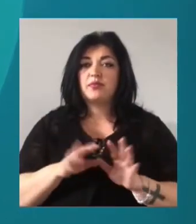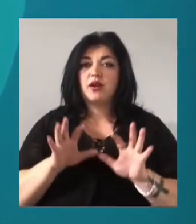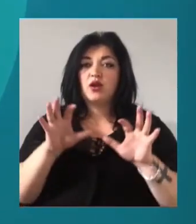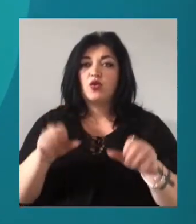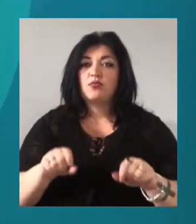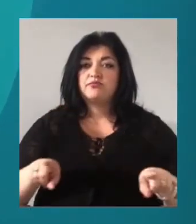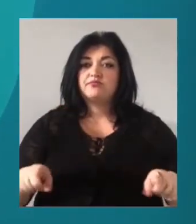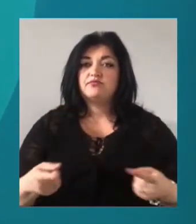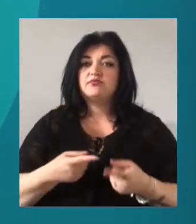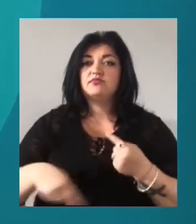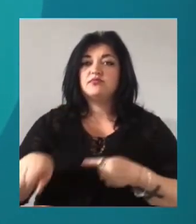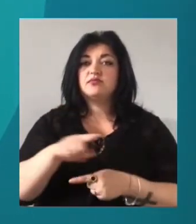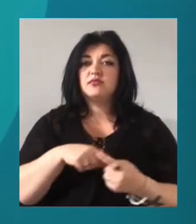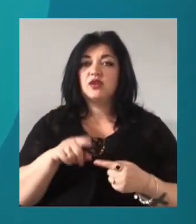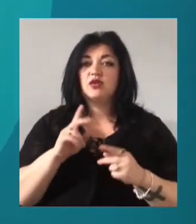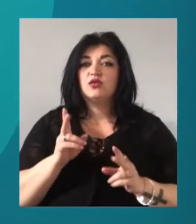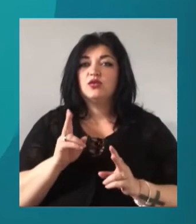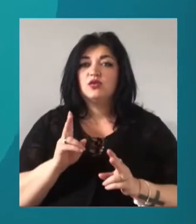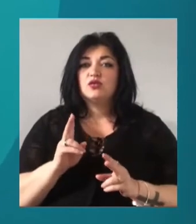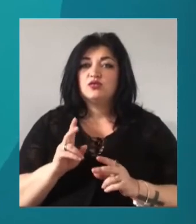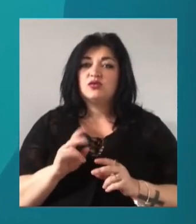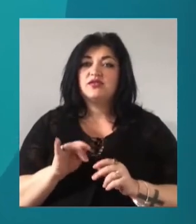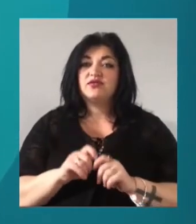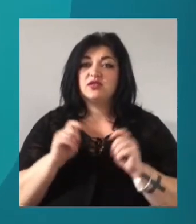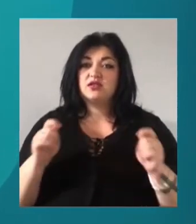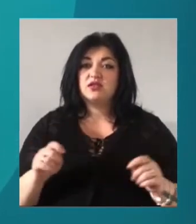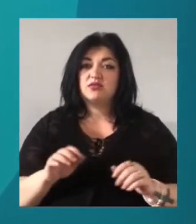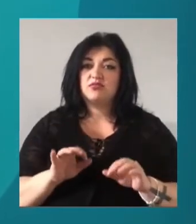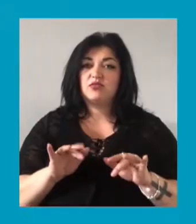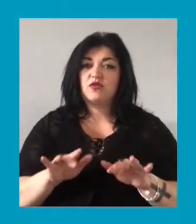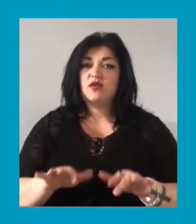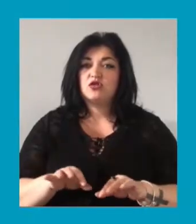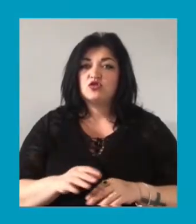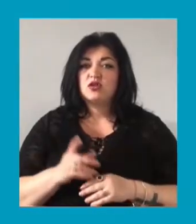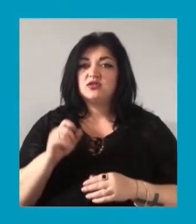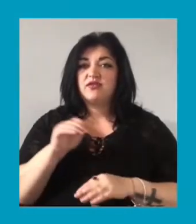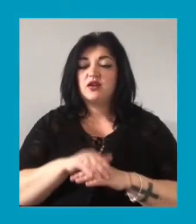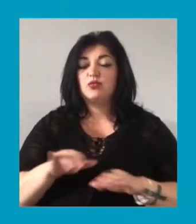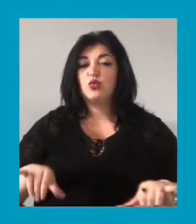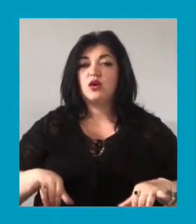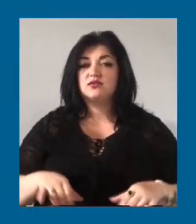знайти тих, хто брав участь у стрілянині, та відкрили провадження за фактом хуліганства.